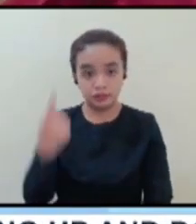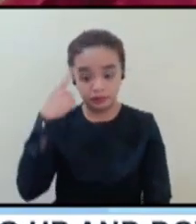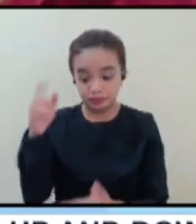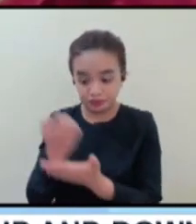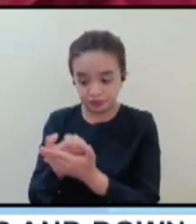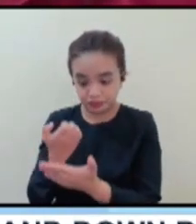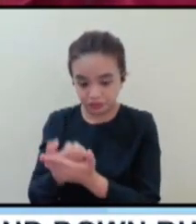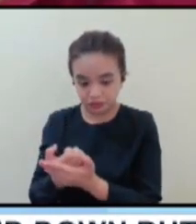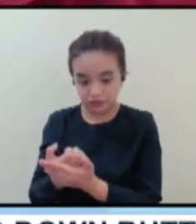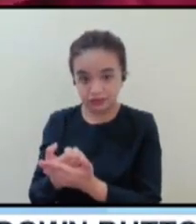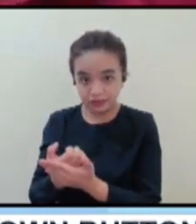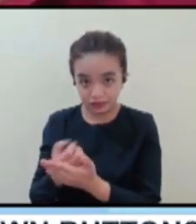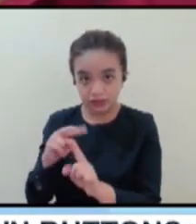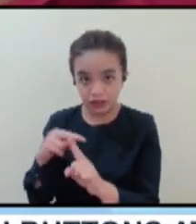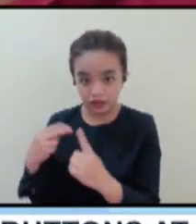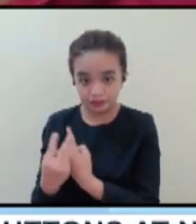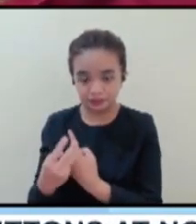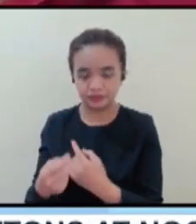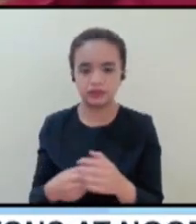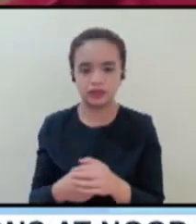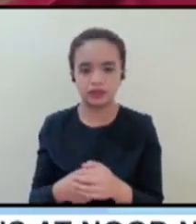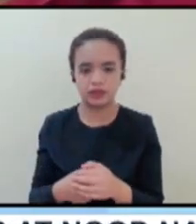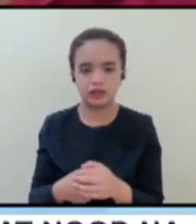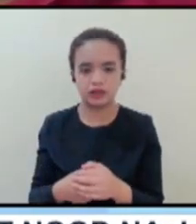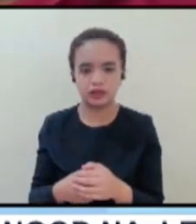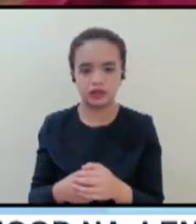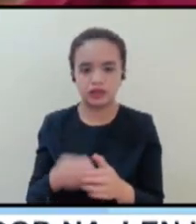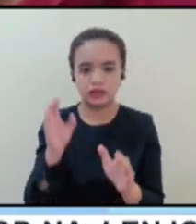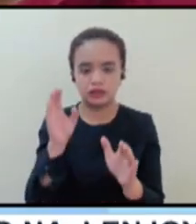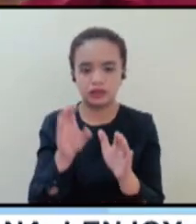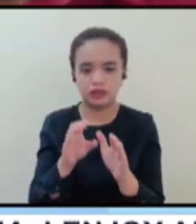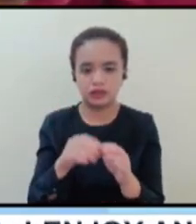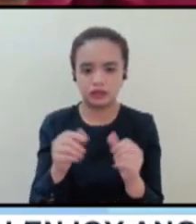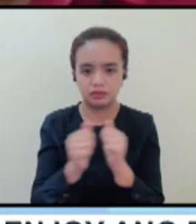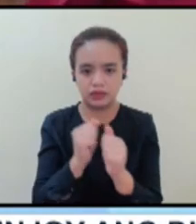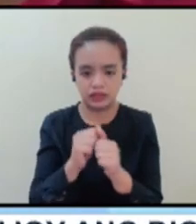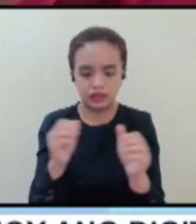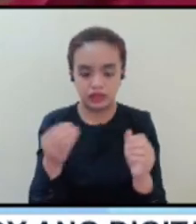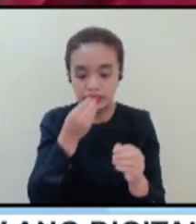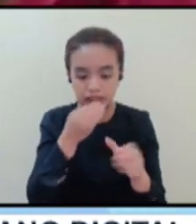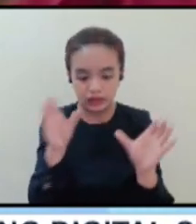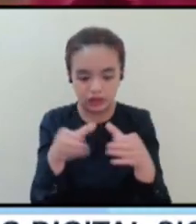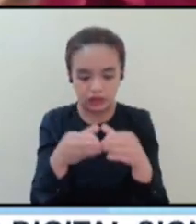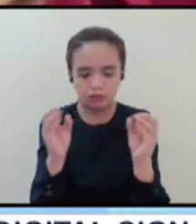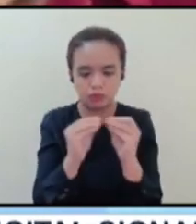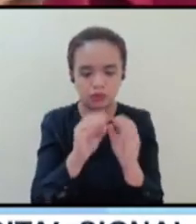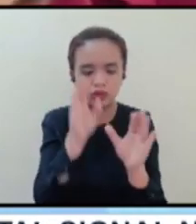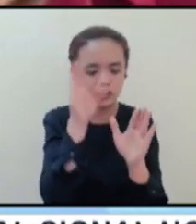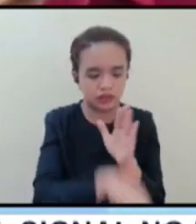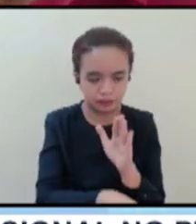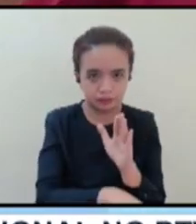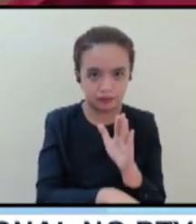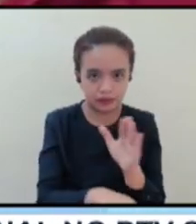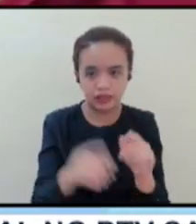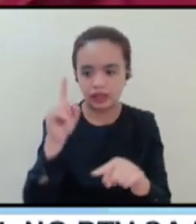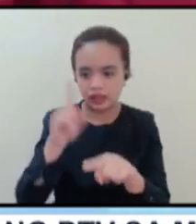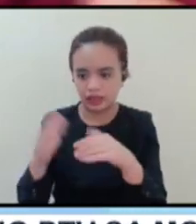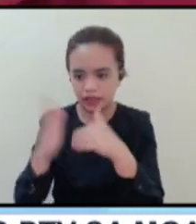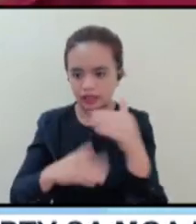mas murang kumain ka na mas marami kayo. Eating by the group is cheaper compared to mag-isa